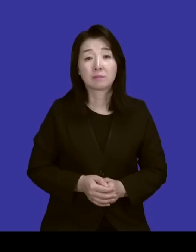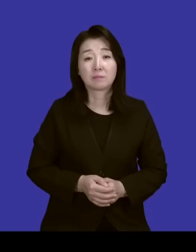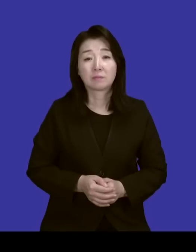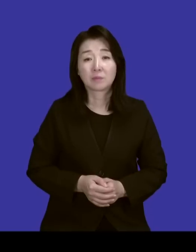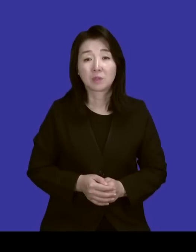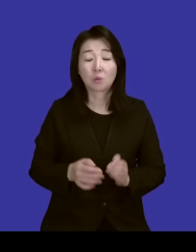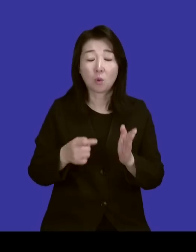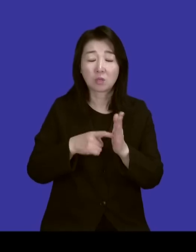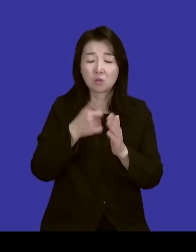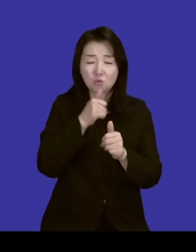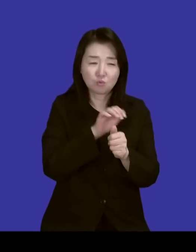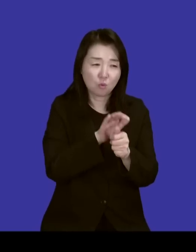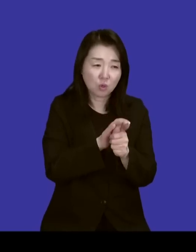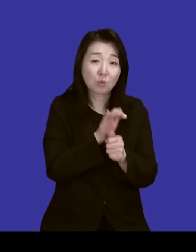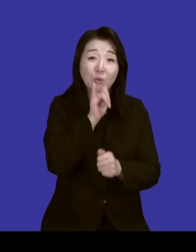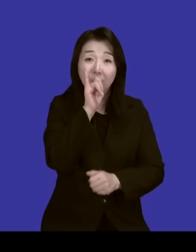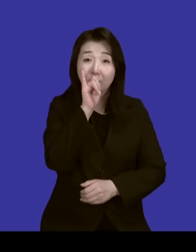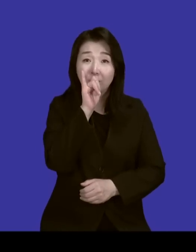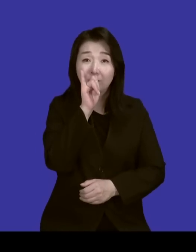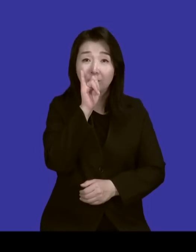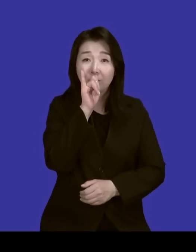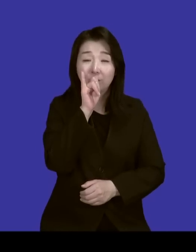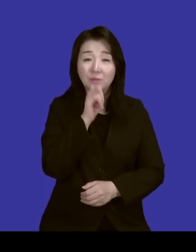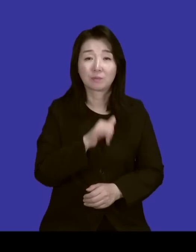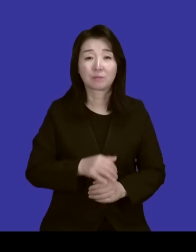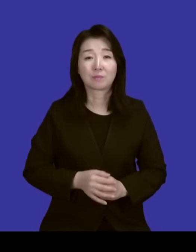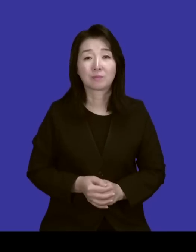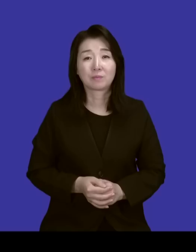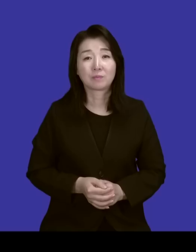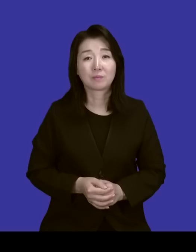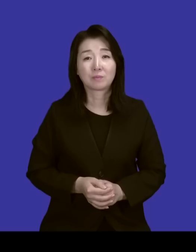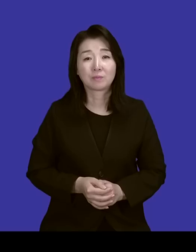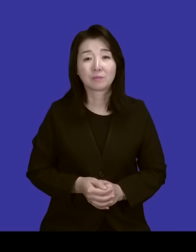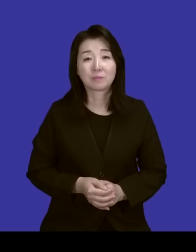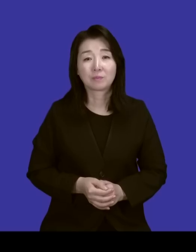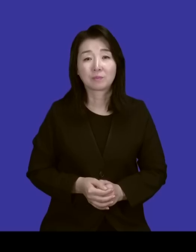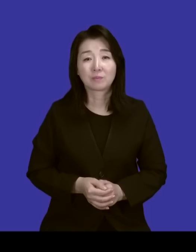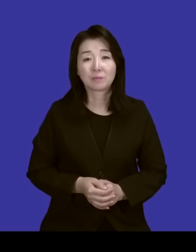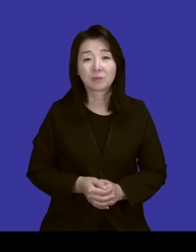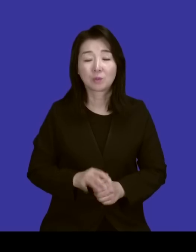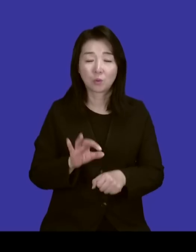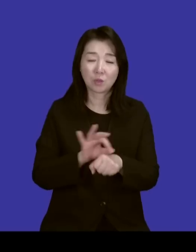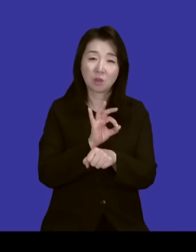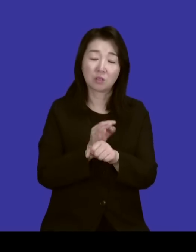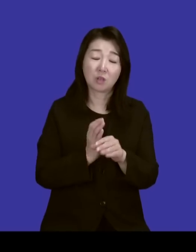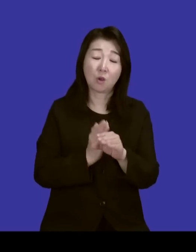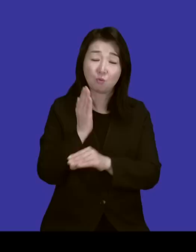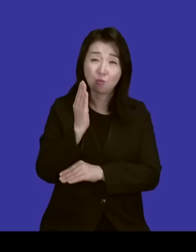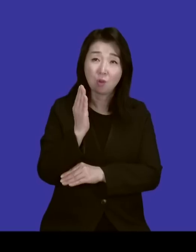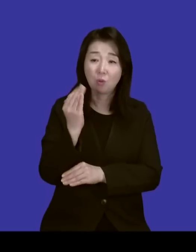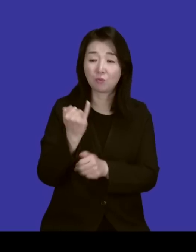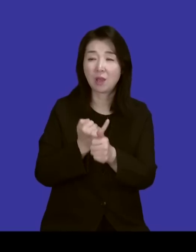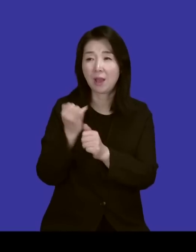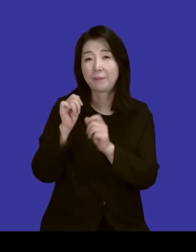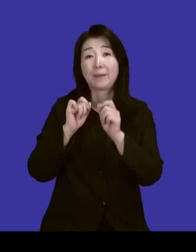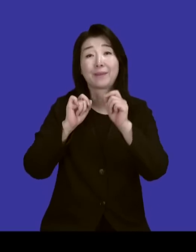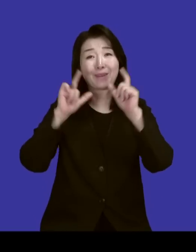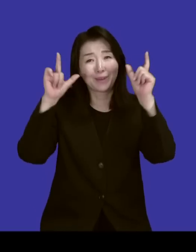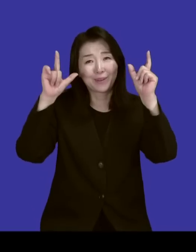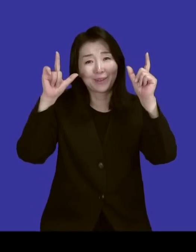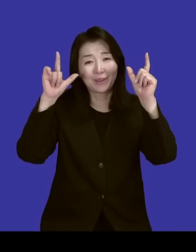긴급 기도를 같이 막 했단 말이죠. 네. 그리고 한 뭐 10시간이 지나서 제 아내가 깨어났어요.